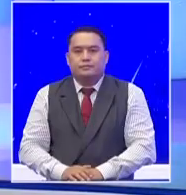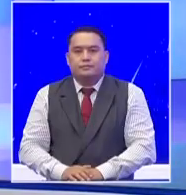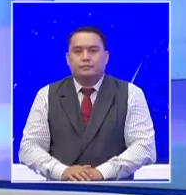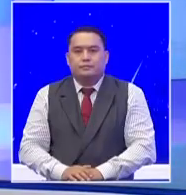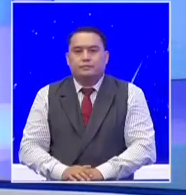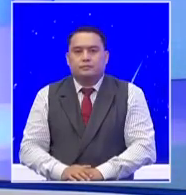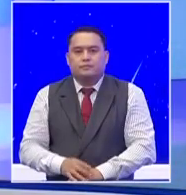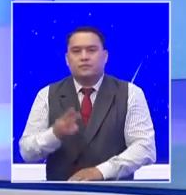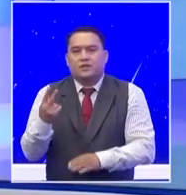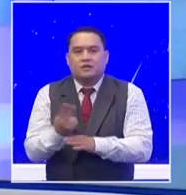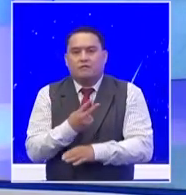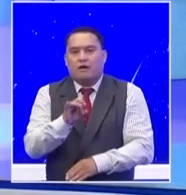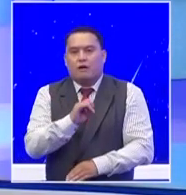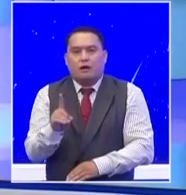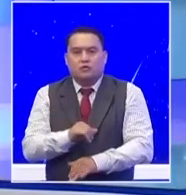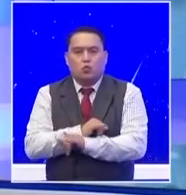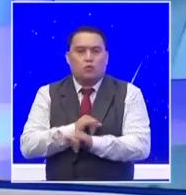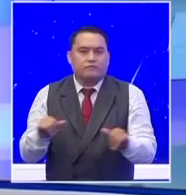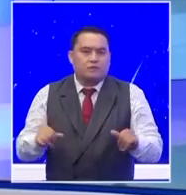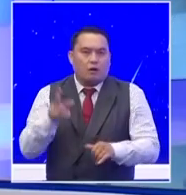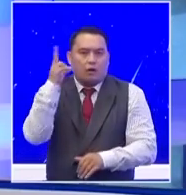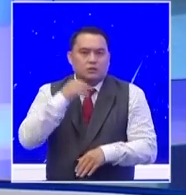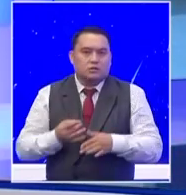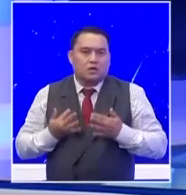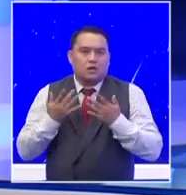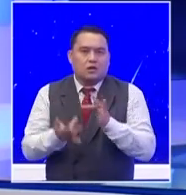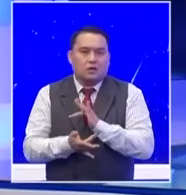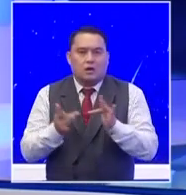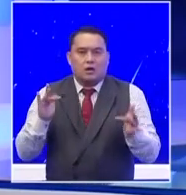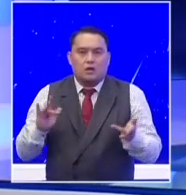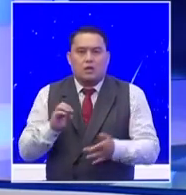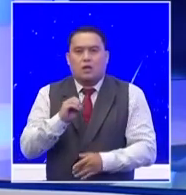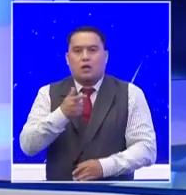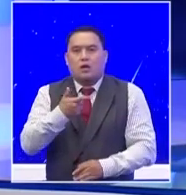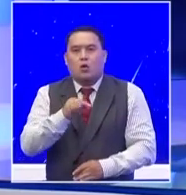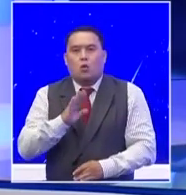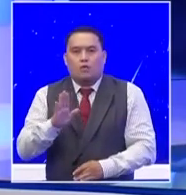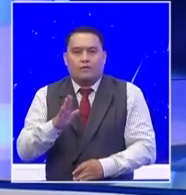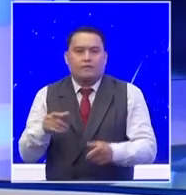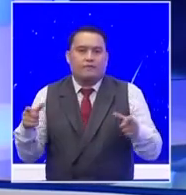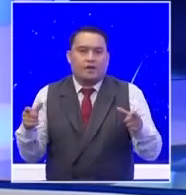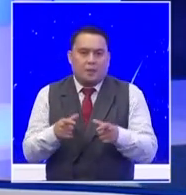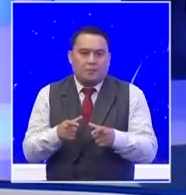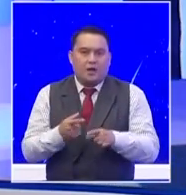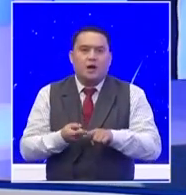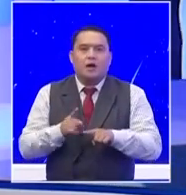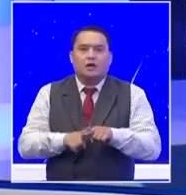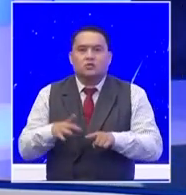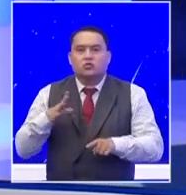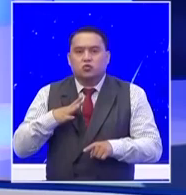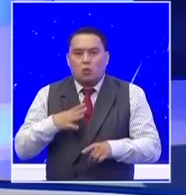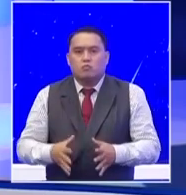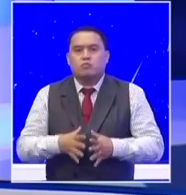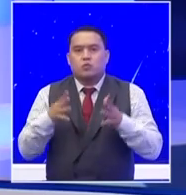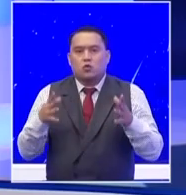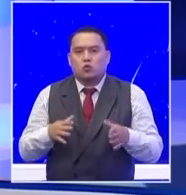Проще и доступнее. Почти в 2 раза увеличилось количество запросов на сайт электронного правительства в период пандемии. Однако, несмотря на